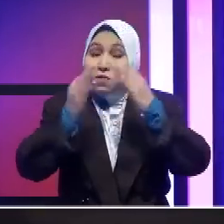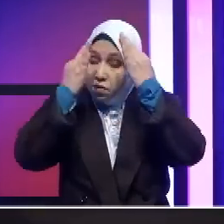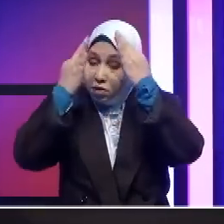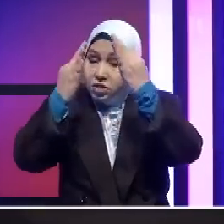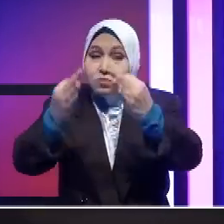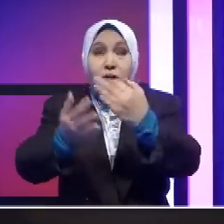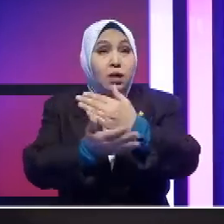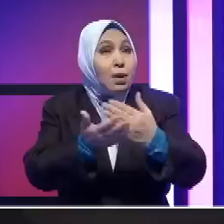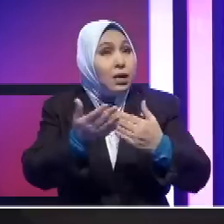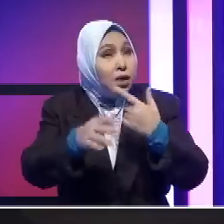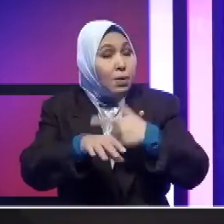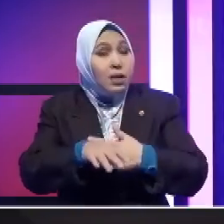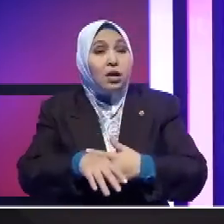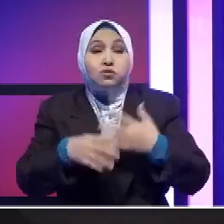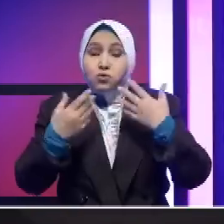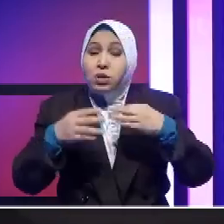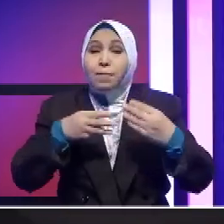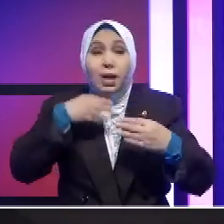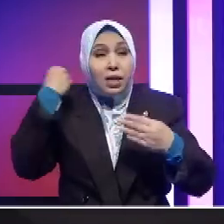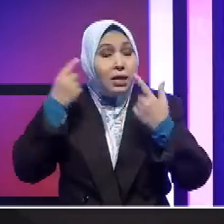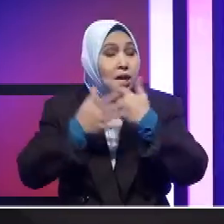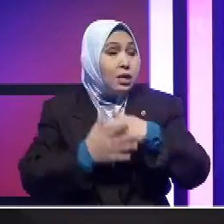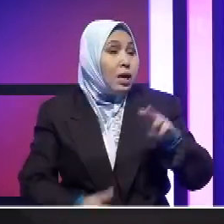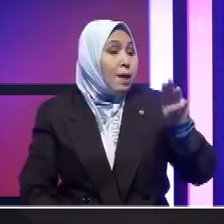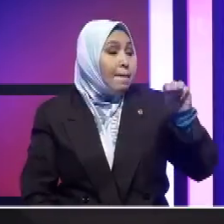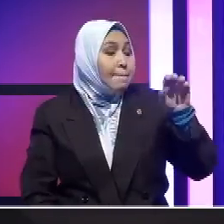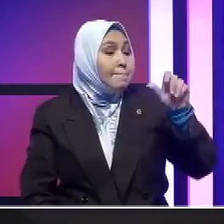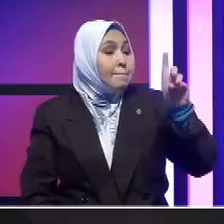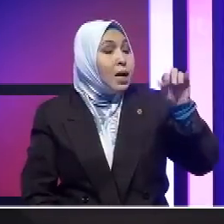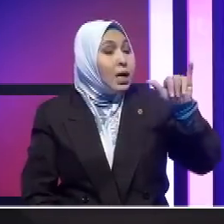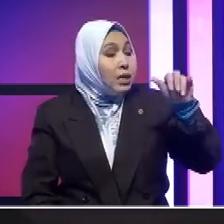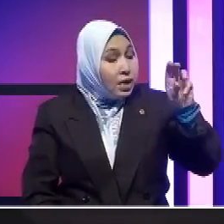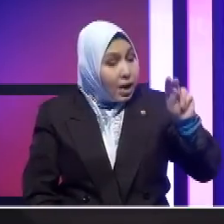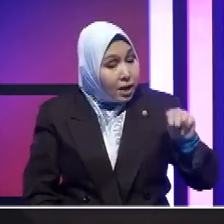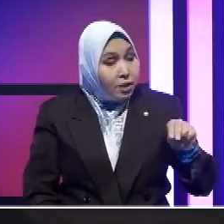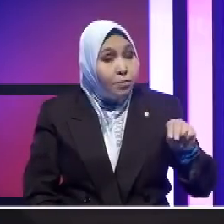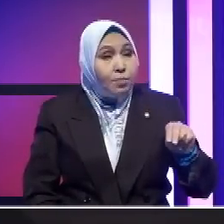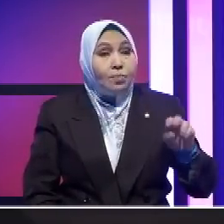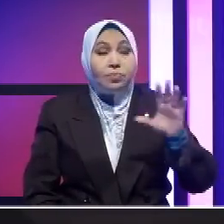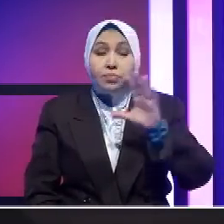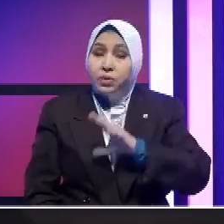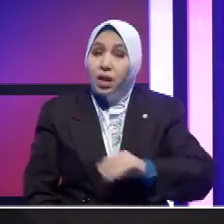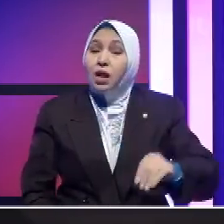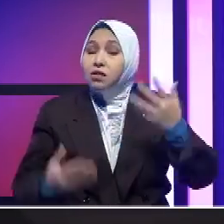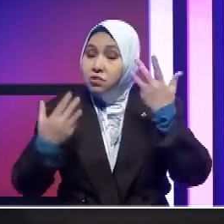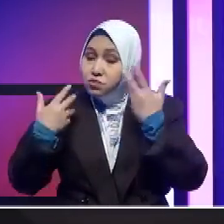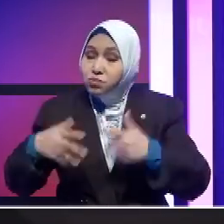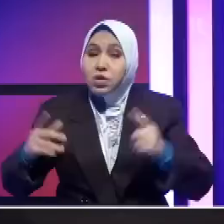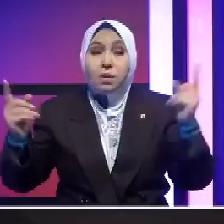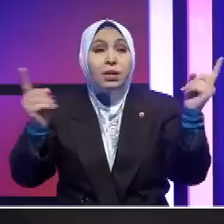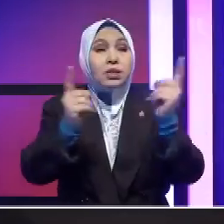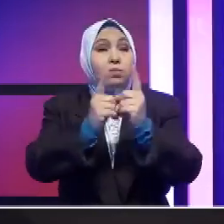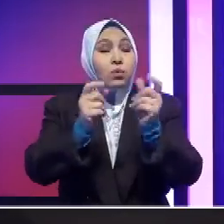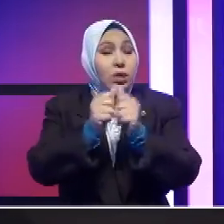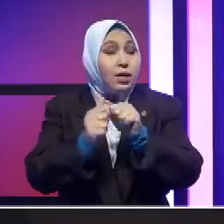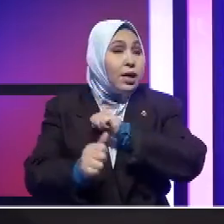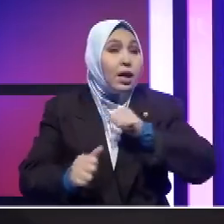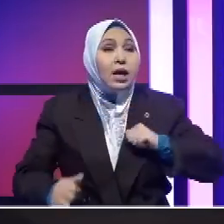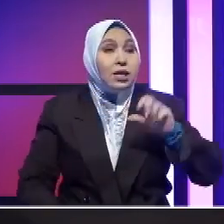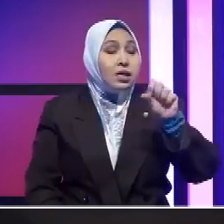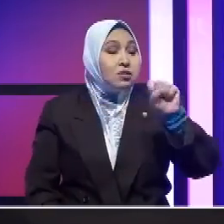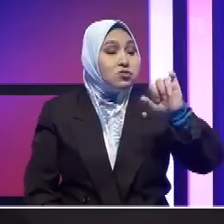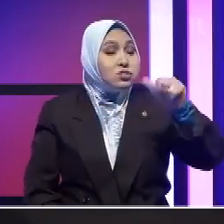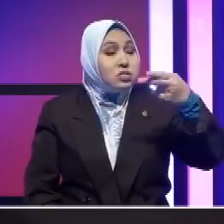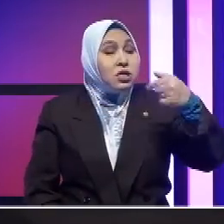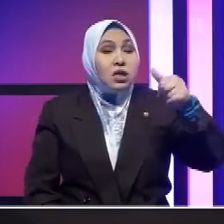mana Nabi Musa sudah balik daripada Madian. Sudah balik daripada Madian dan sudah pun bertemu dengan ahli sihir. Ahli sihir dah terbunuh